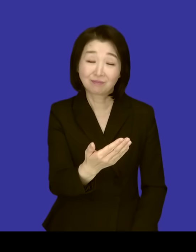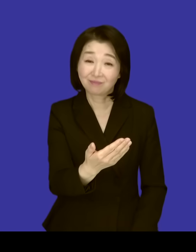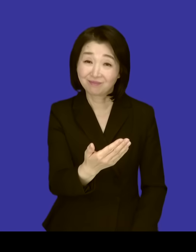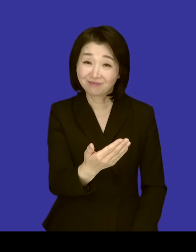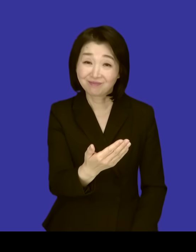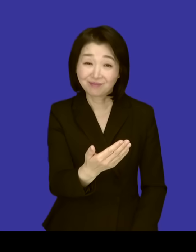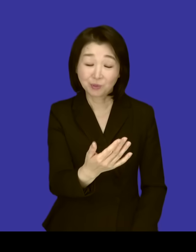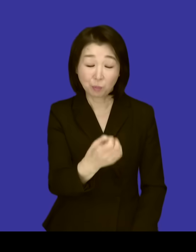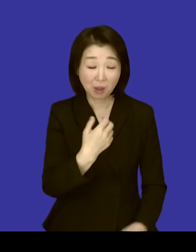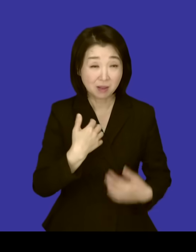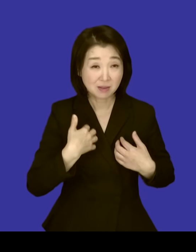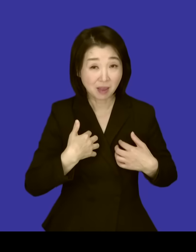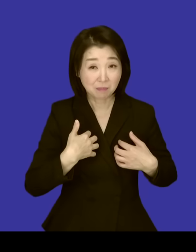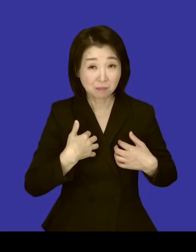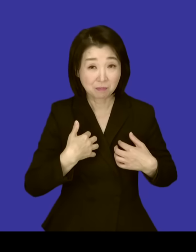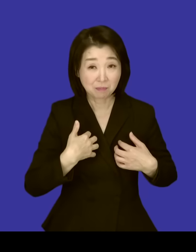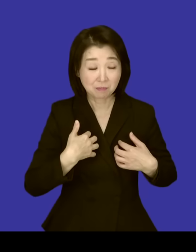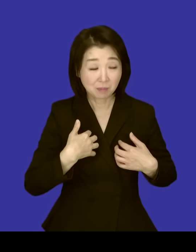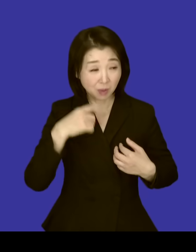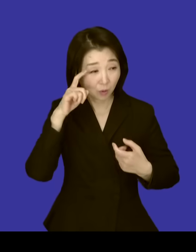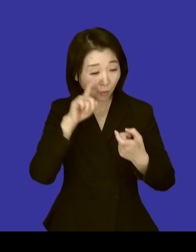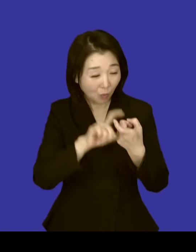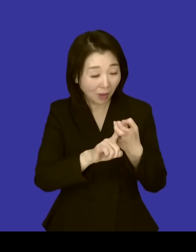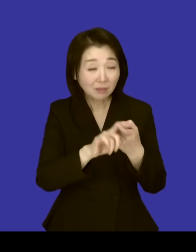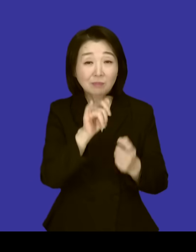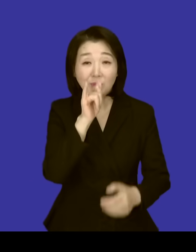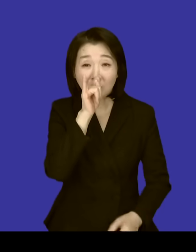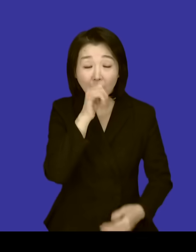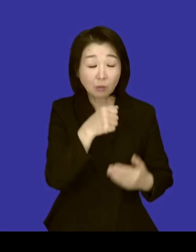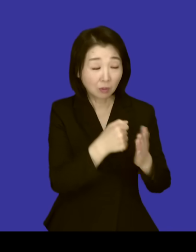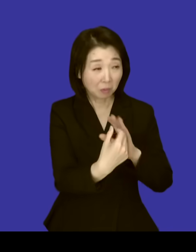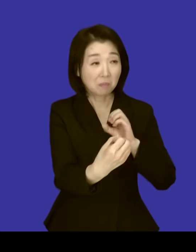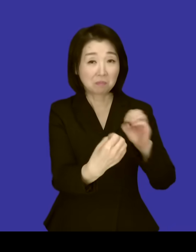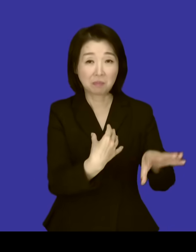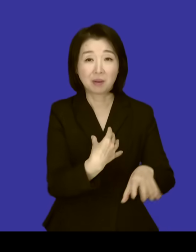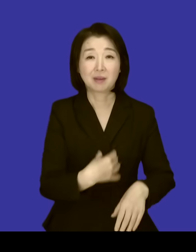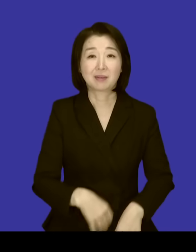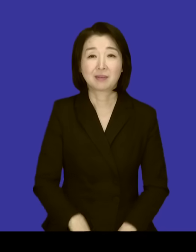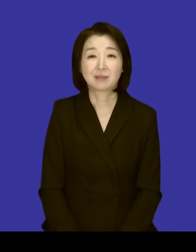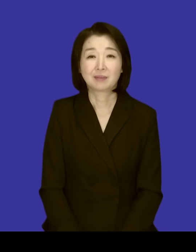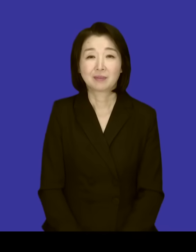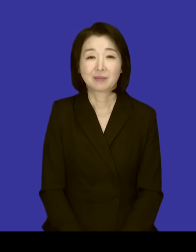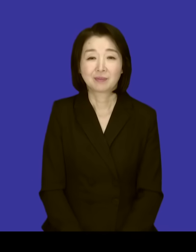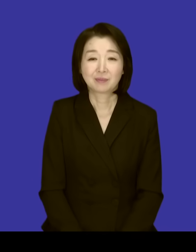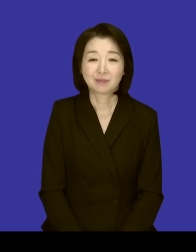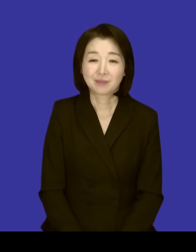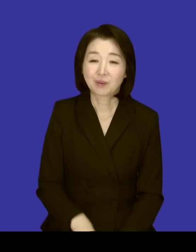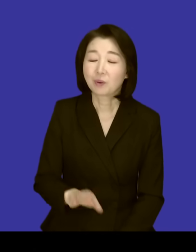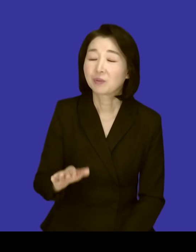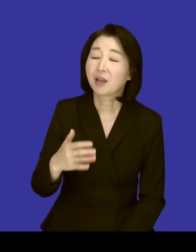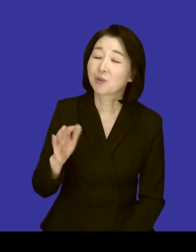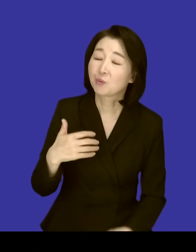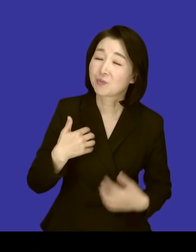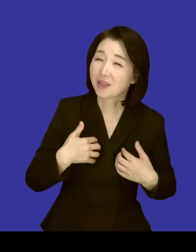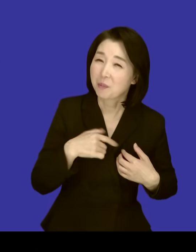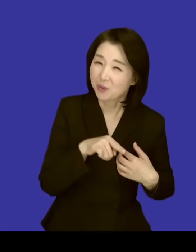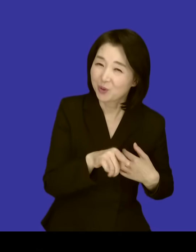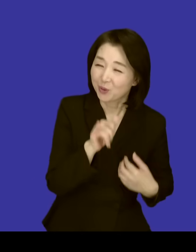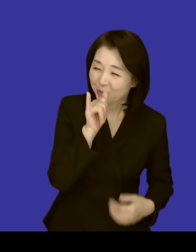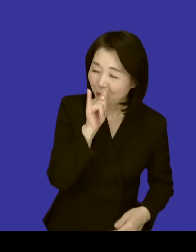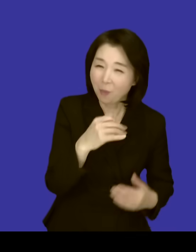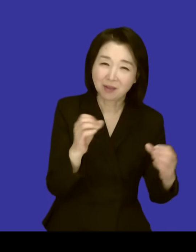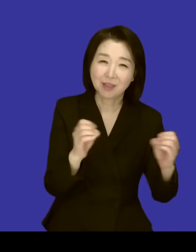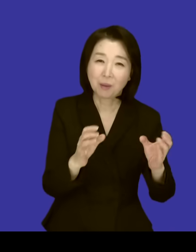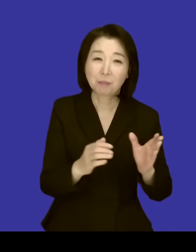애들이 게임이라는 그 관심사가 있으니까 반응을 하더라고요. 그래서 선생님 저 요즘 이런 게임 해요. 막